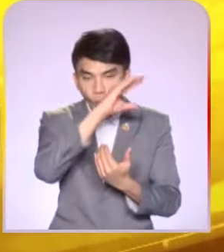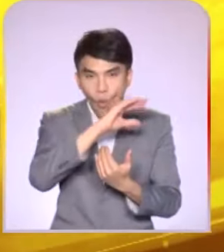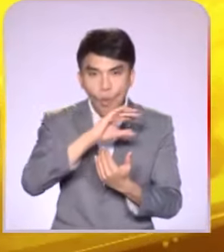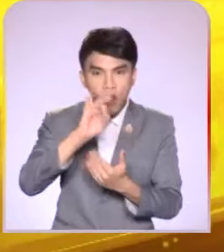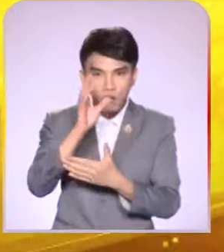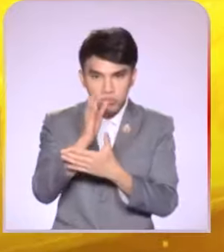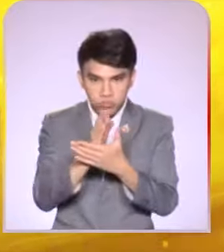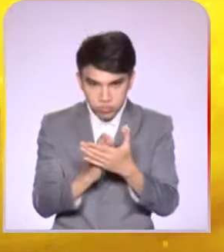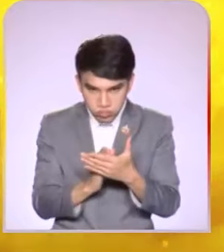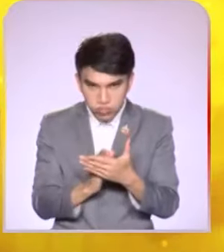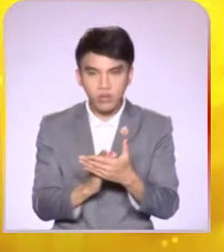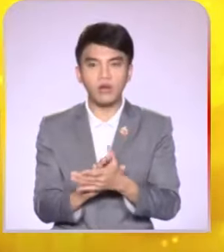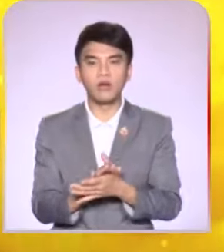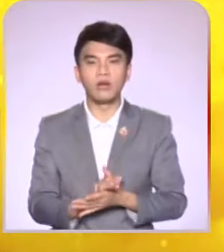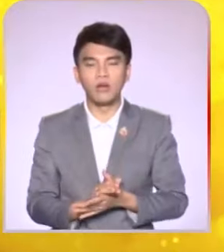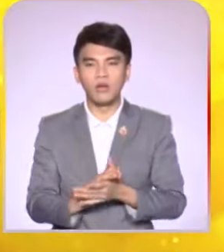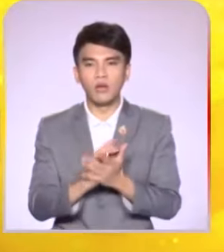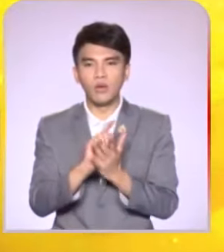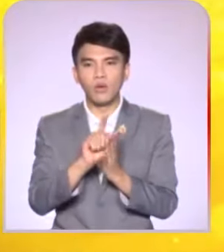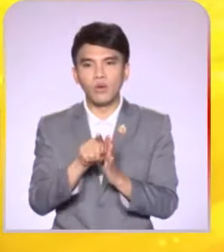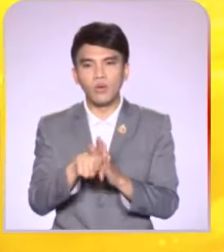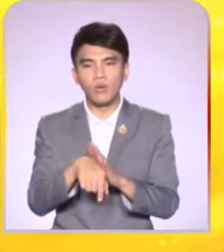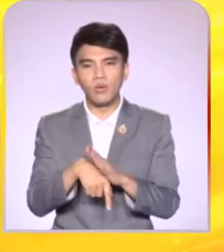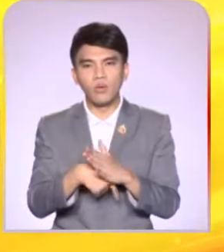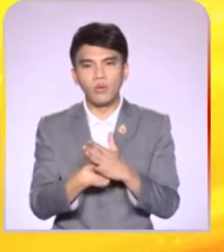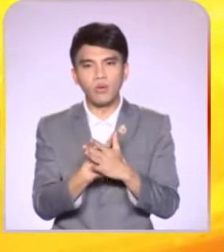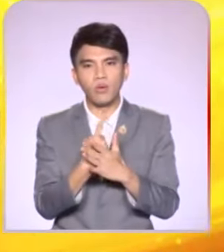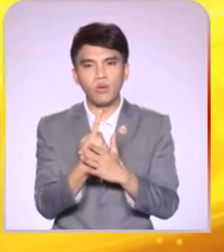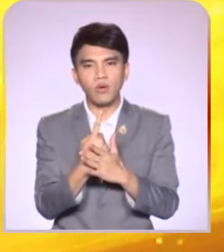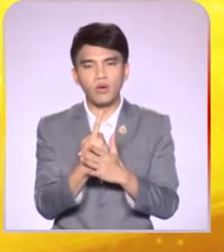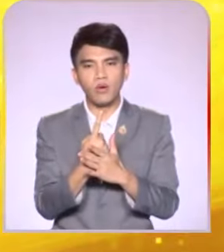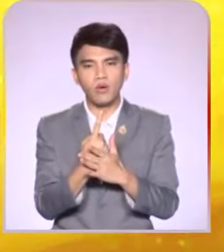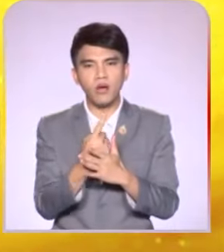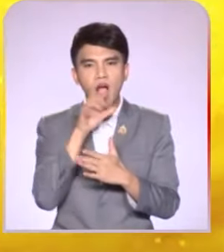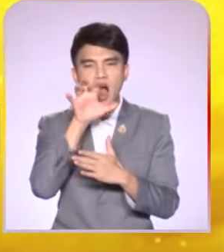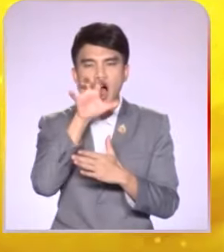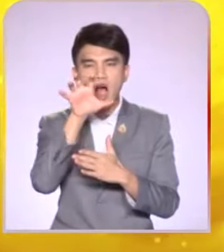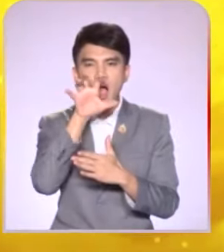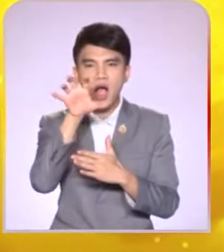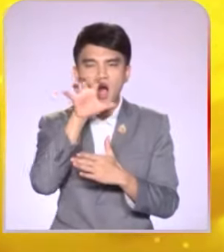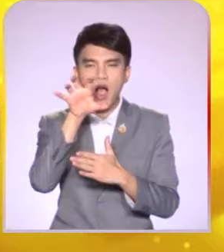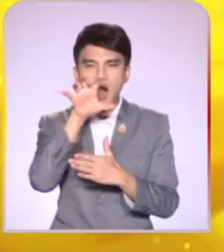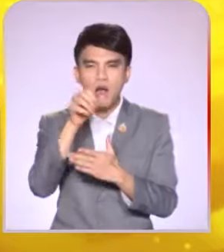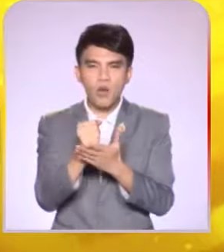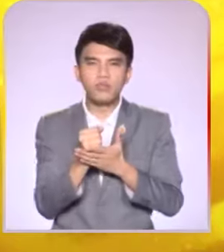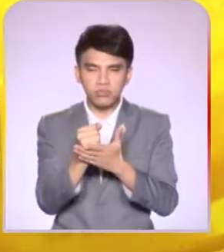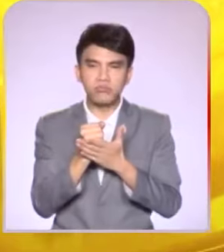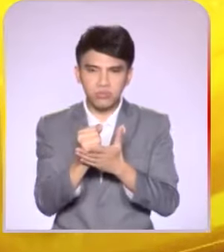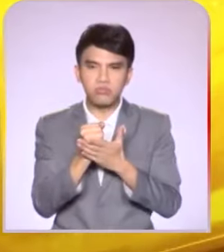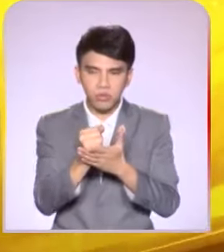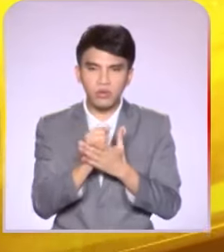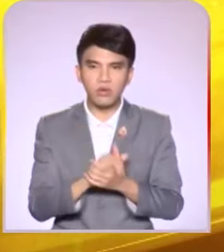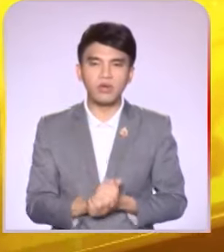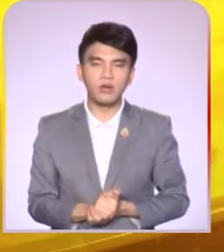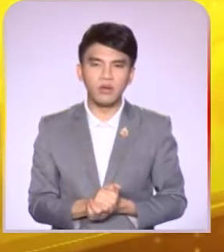แต่สองทุ่มครึ่งเหรอป้า ใช ่โอ้โหกี่ชั่วโมงเนี่ยนี่สี่ทุ่ม ตะโกนเรียกนายอิ๋วนายอิ๋วช่วยป้าด้วยงูมันรัดป้าช่วยนาย